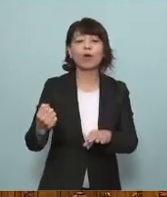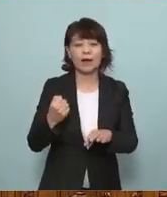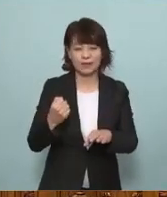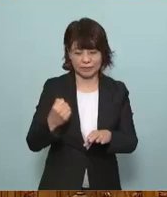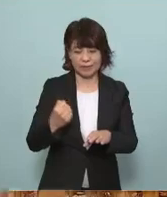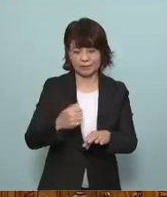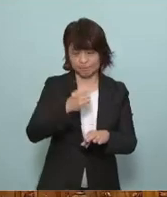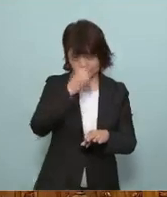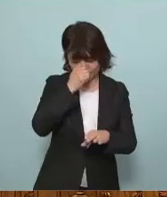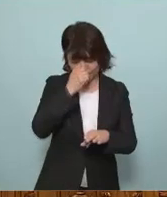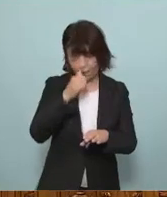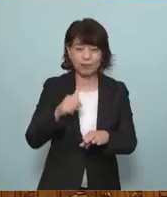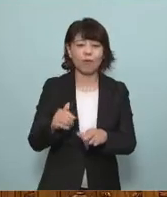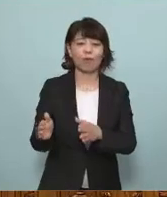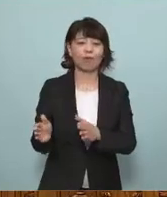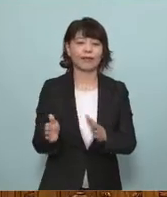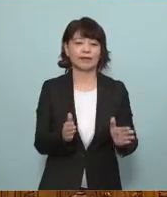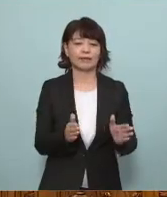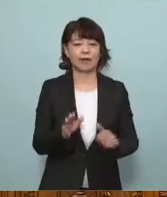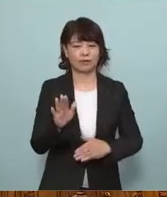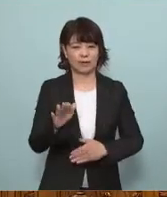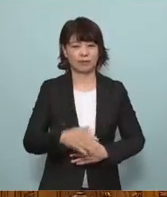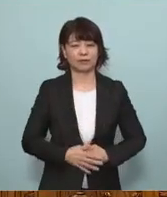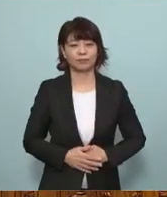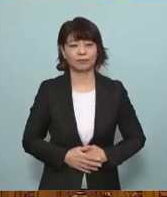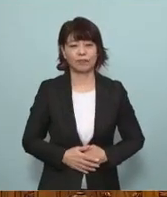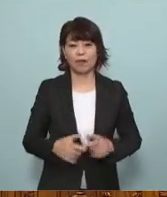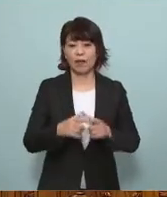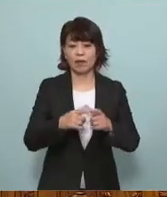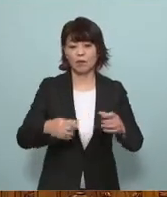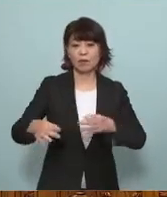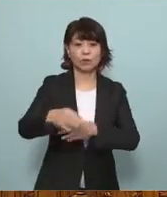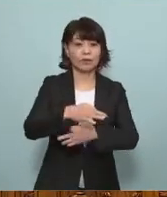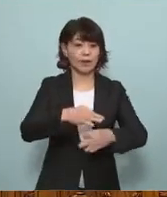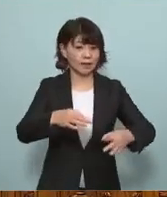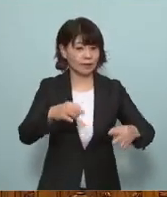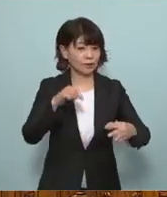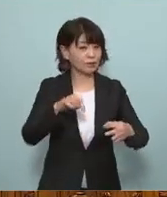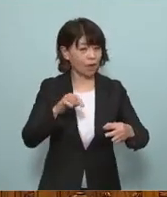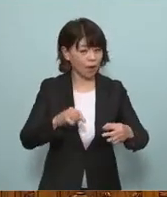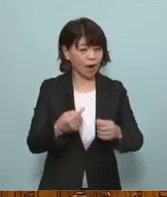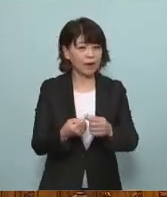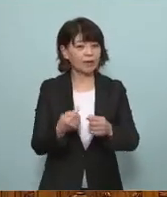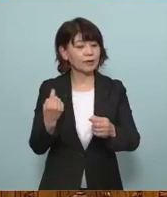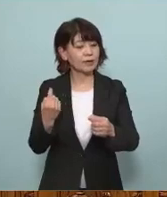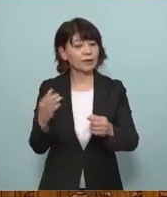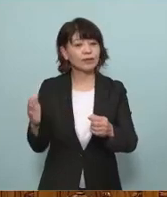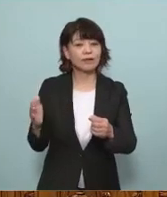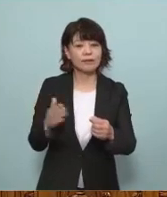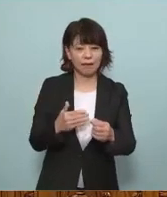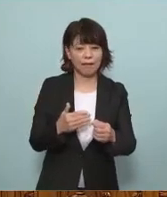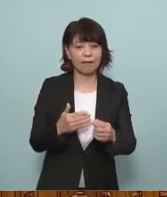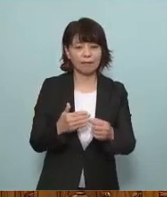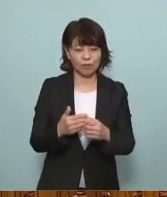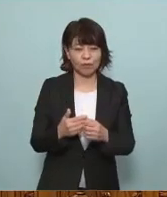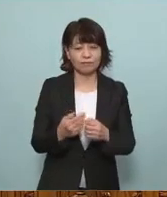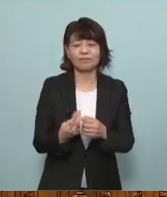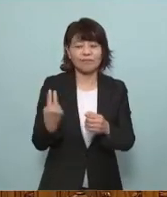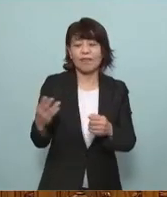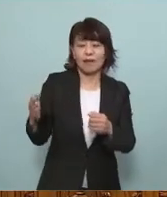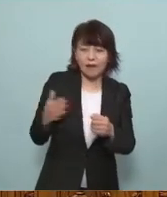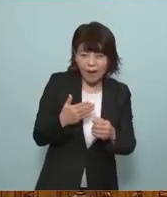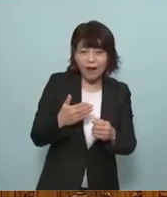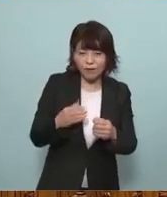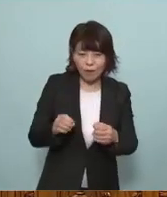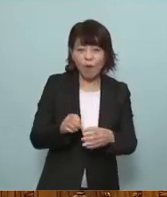全の体制を取ってまいります。我が国経済については、一昨年来の新型コロナウイルス感